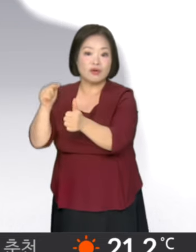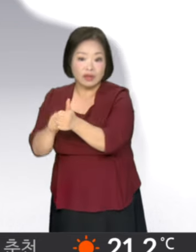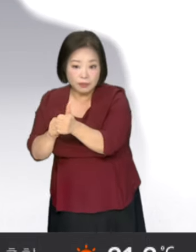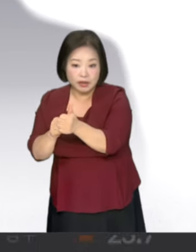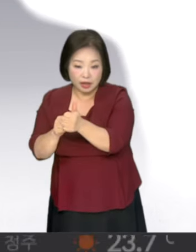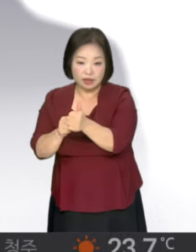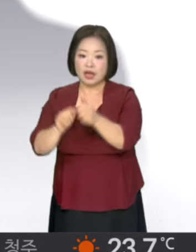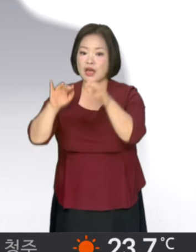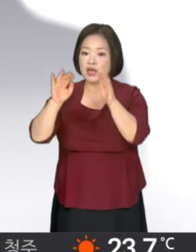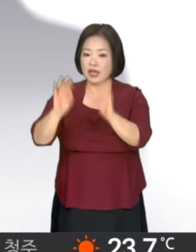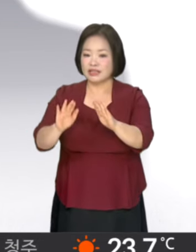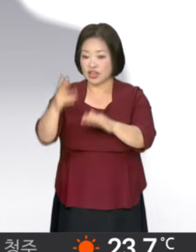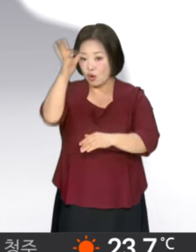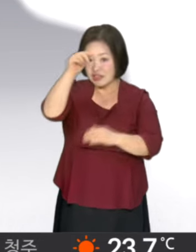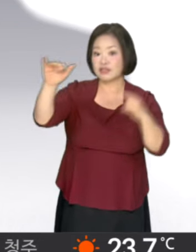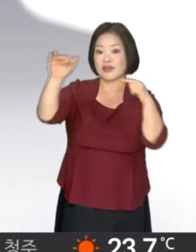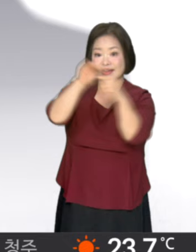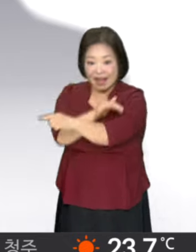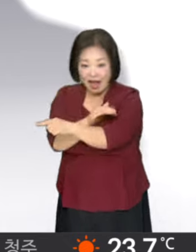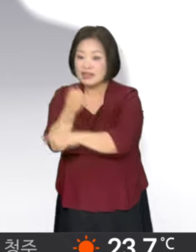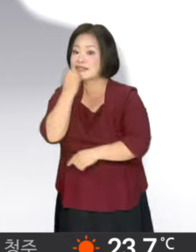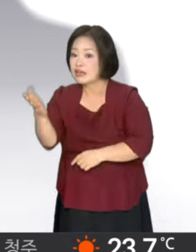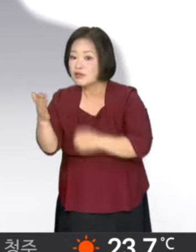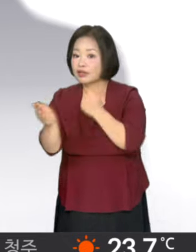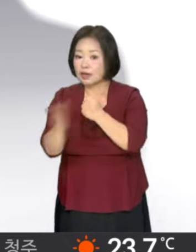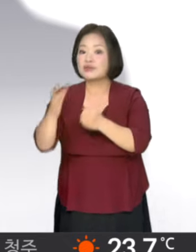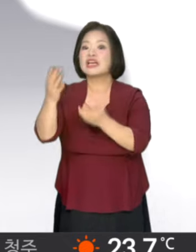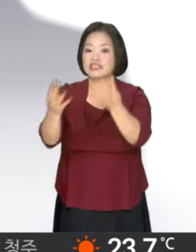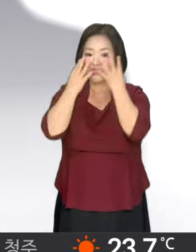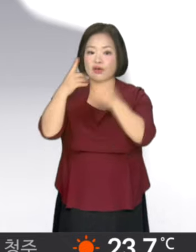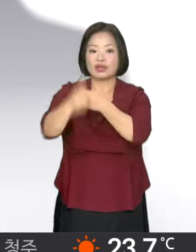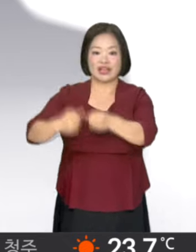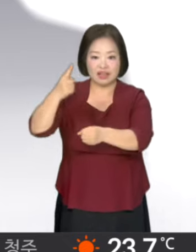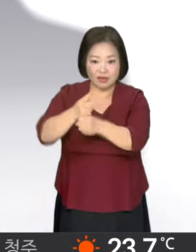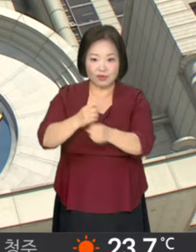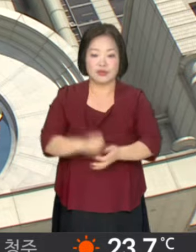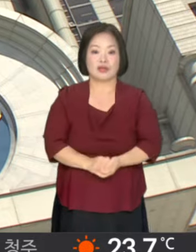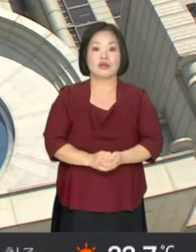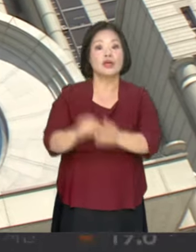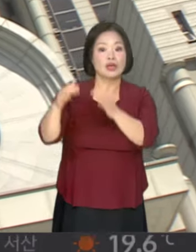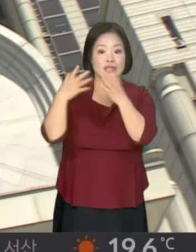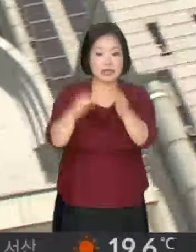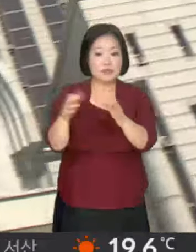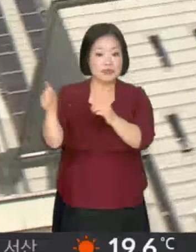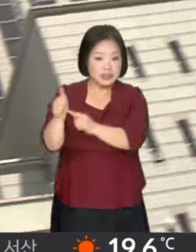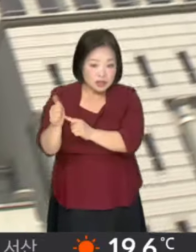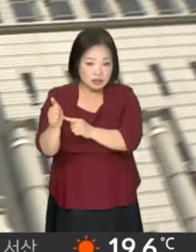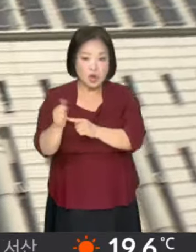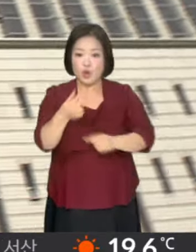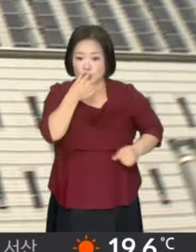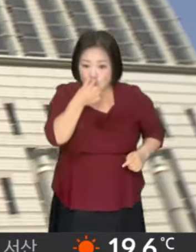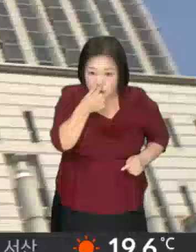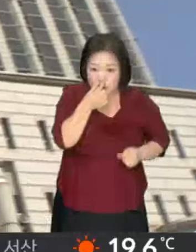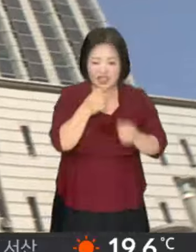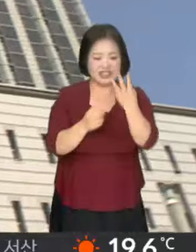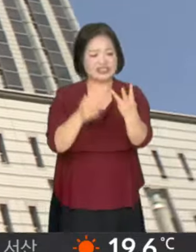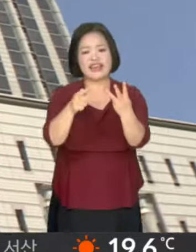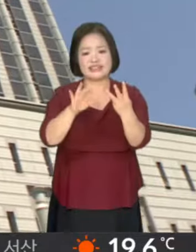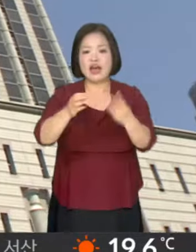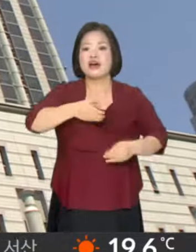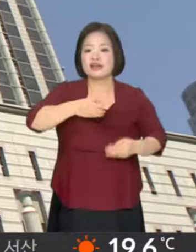마시고 인사불성 상태로 운전했다 언론보도는 사실이 아니라고 주장했습니다 김은 직접 준비 종이를